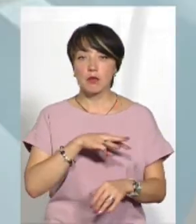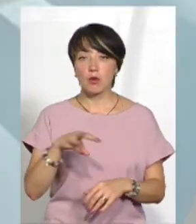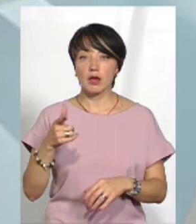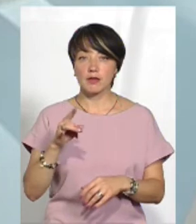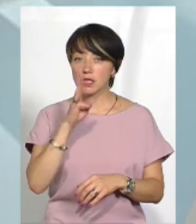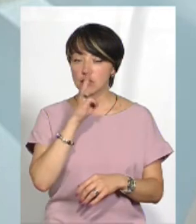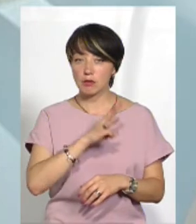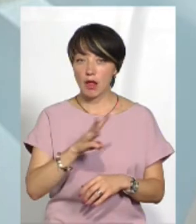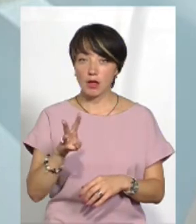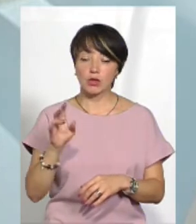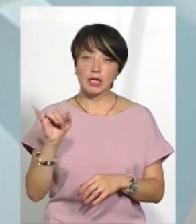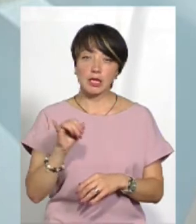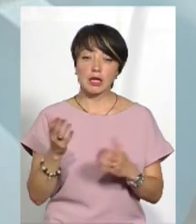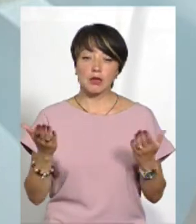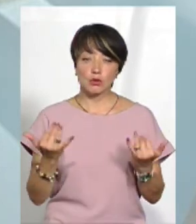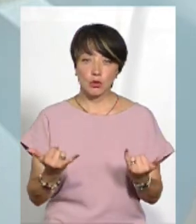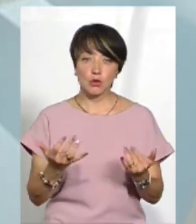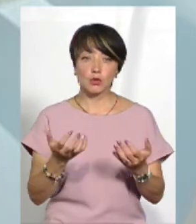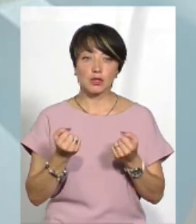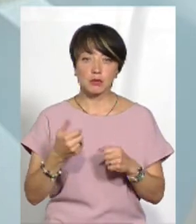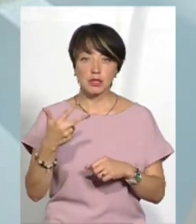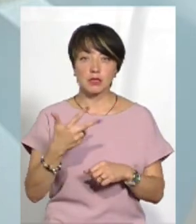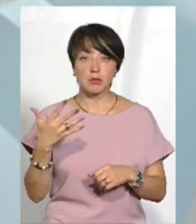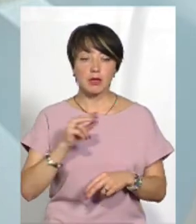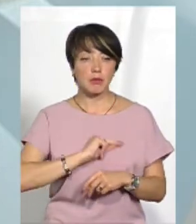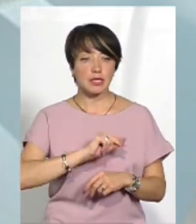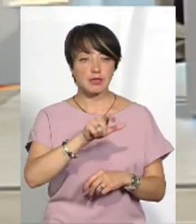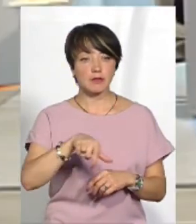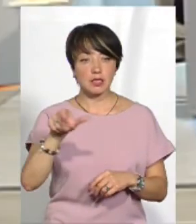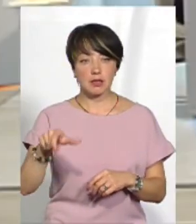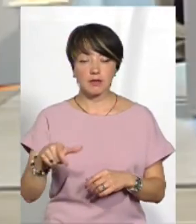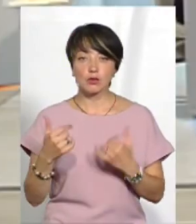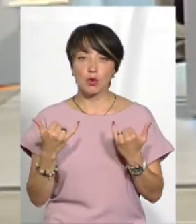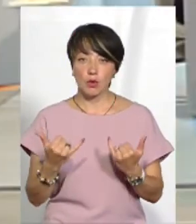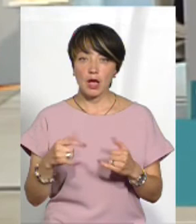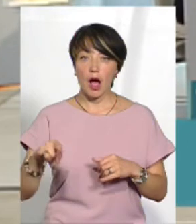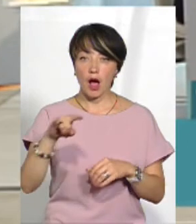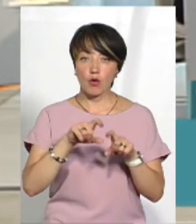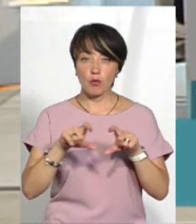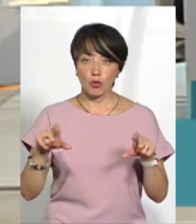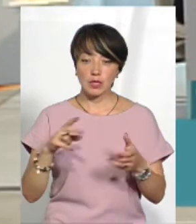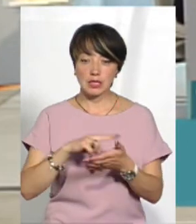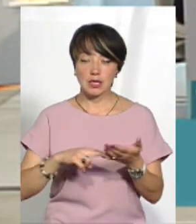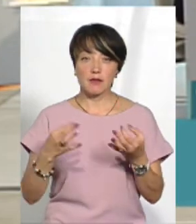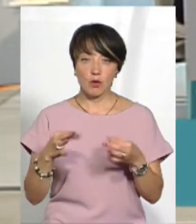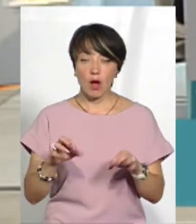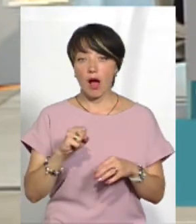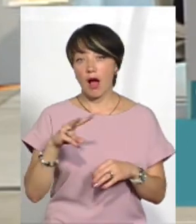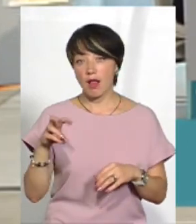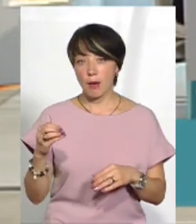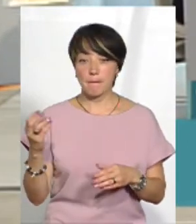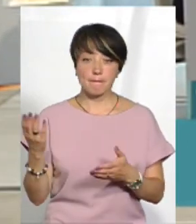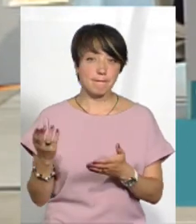мільйонів гривень на заробітну плату, які сьогодні отримують 35 працівників, от і сьогодні аеропорт є сертифікований, але